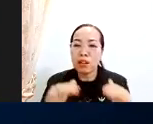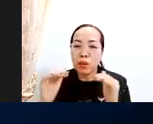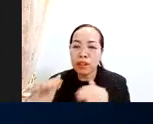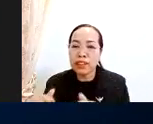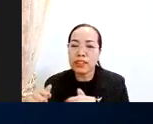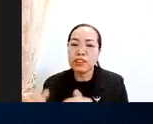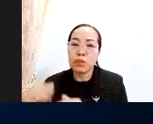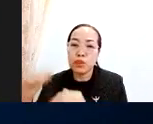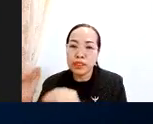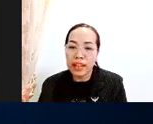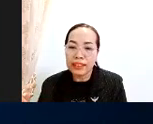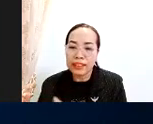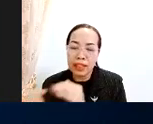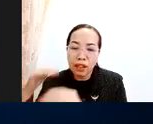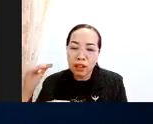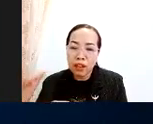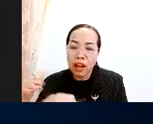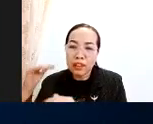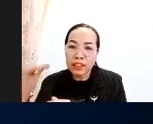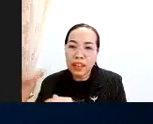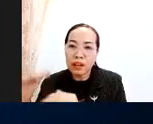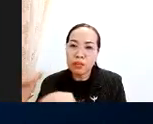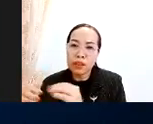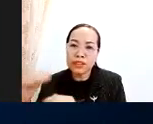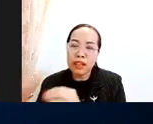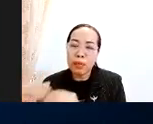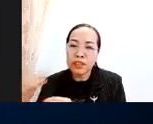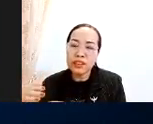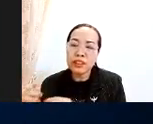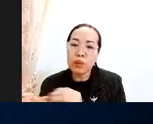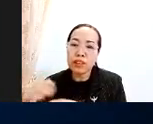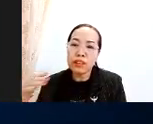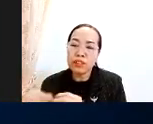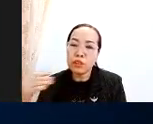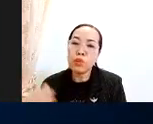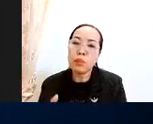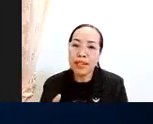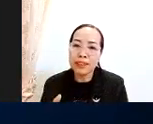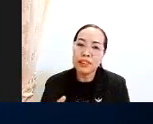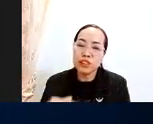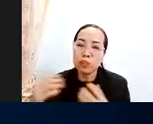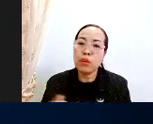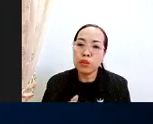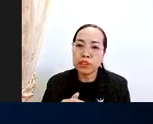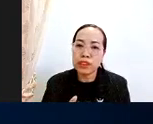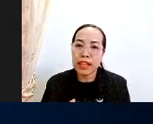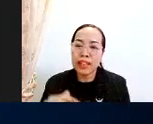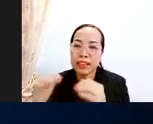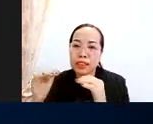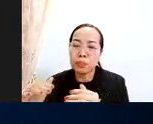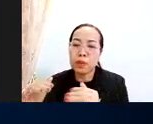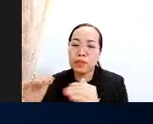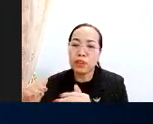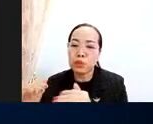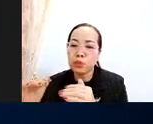hóa, ở quạt rít tập chùm mùa dân đài chà. Ở sai bỏ dân nâng quạt tập tụ bàn chùm nô đôi dân đái